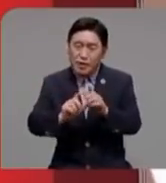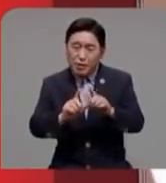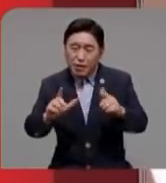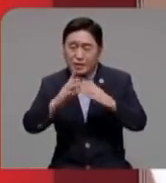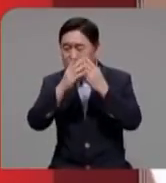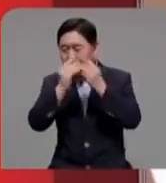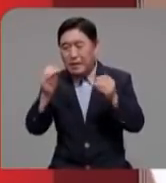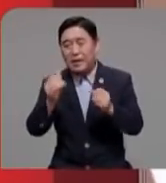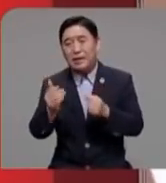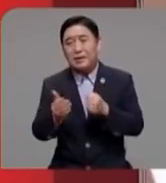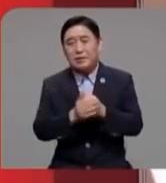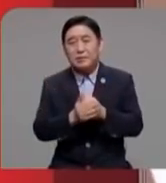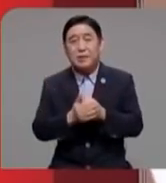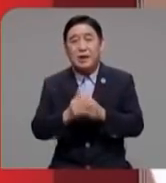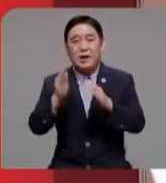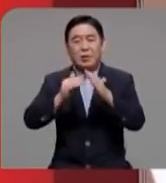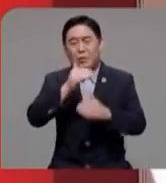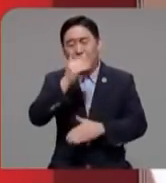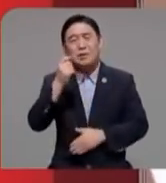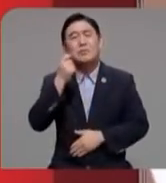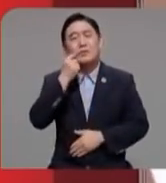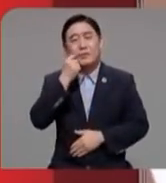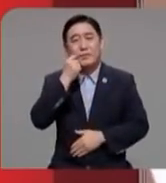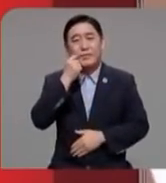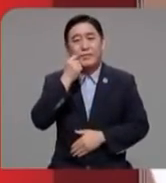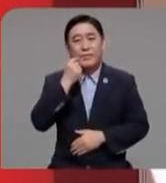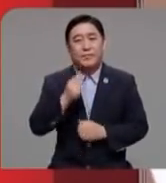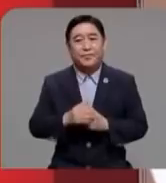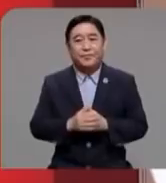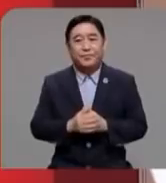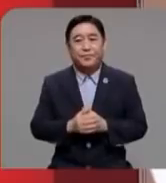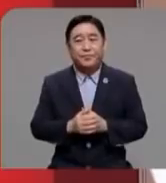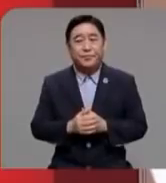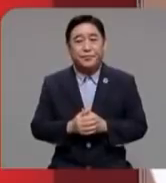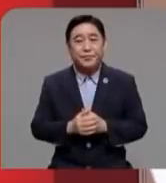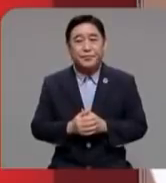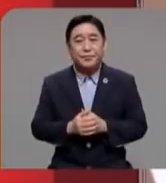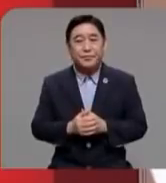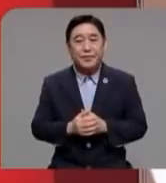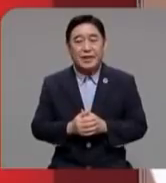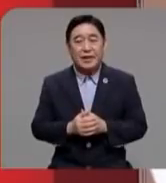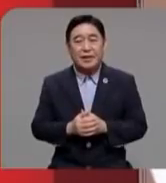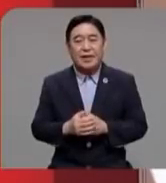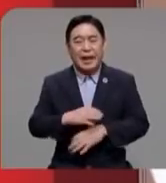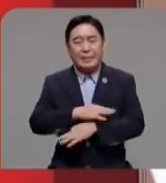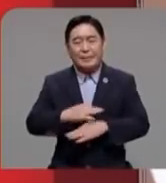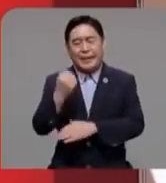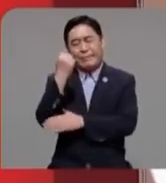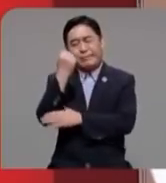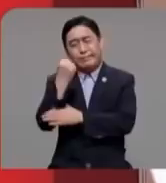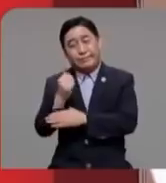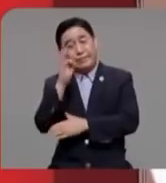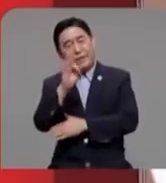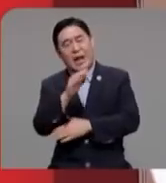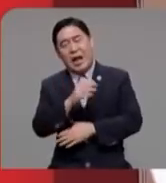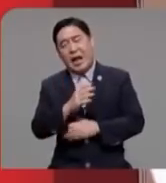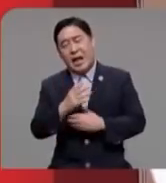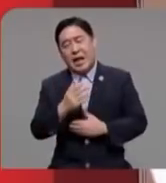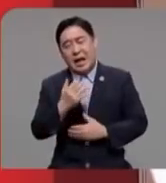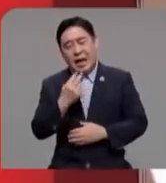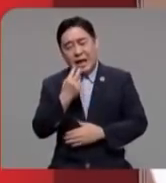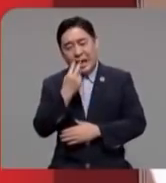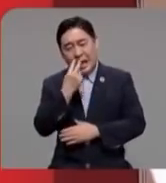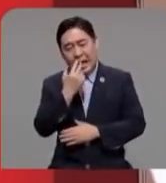때문에. 그러나 이런 공정하지 못하고 이런 내로남불을 보고 등을 돌린 그야말로